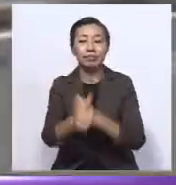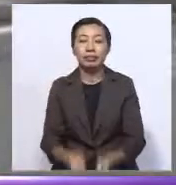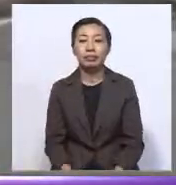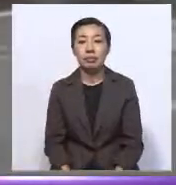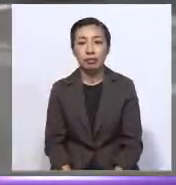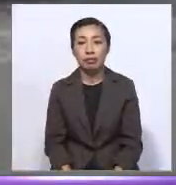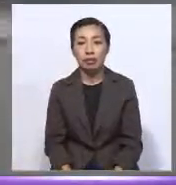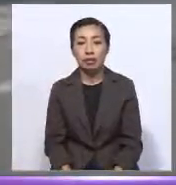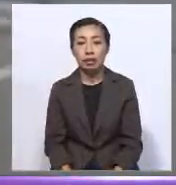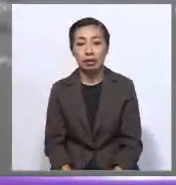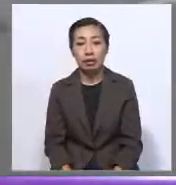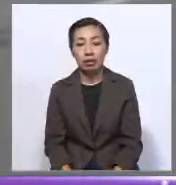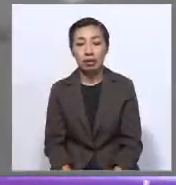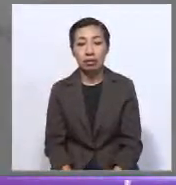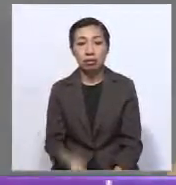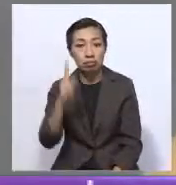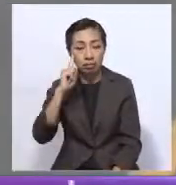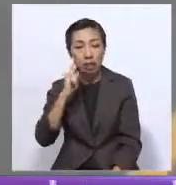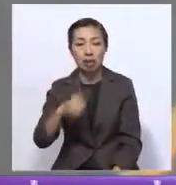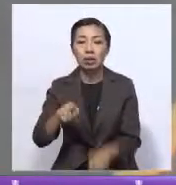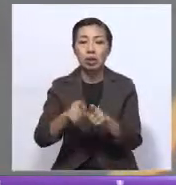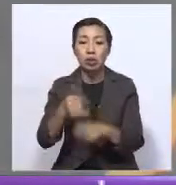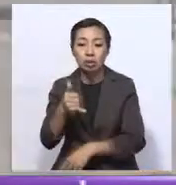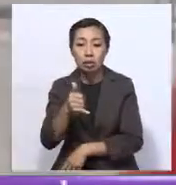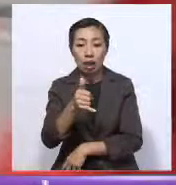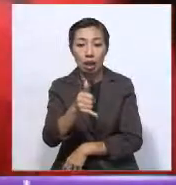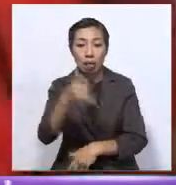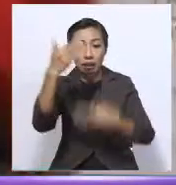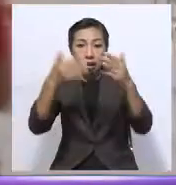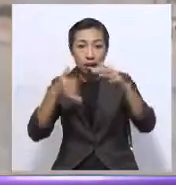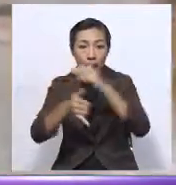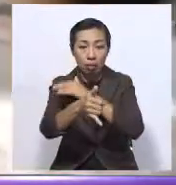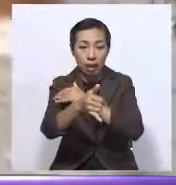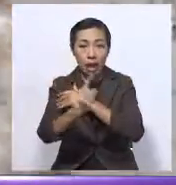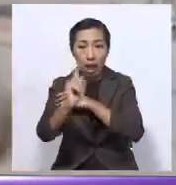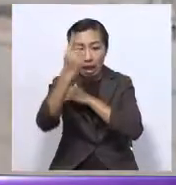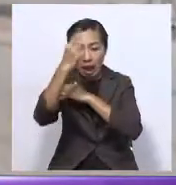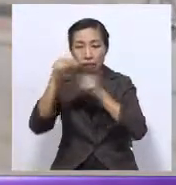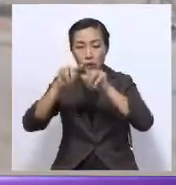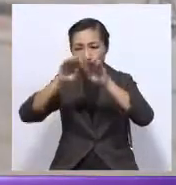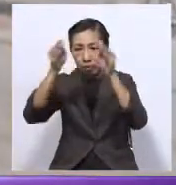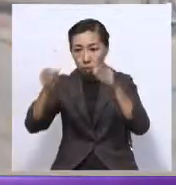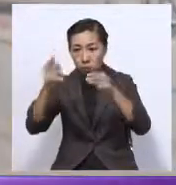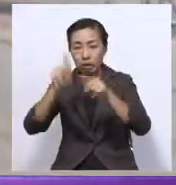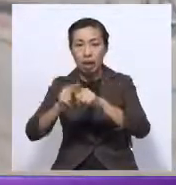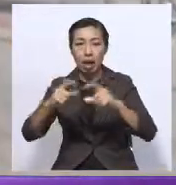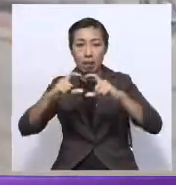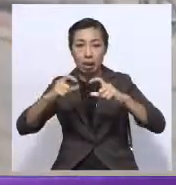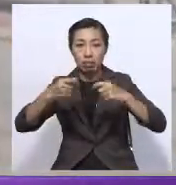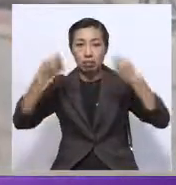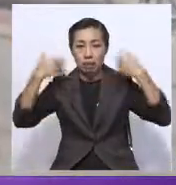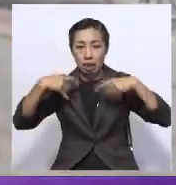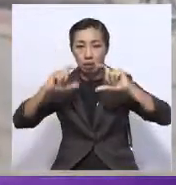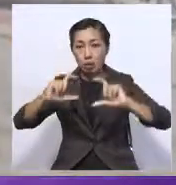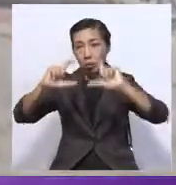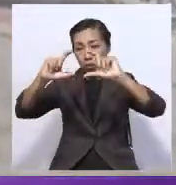โดยก่อนที่เราจะเข้าไปในงานอุ่นไอรักคลายความหนาวนะคะสิ่งแรกที่ทุกคนต้องผ่านนั่นก็คือจุดคัดกรองตามบริเวณต่างๆค่ะ